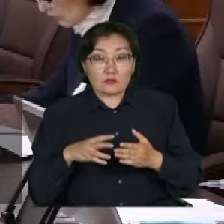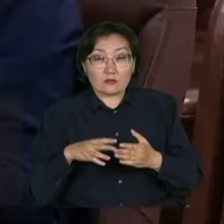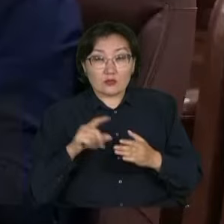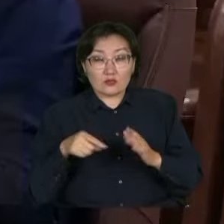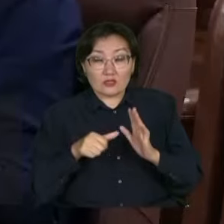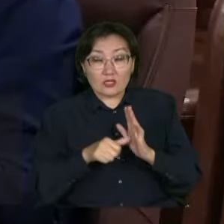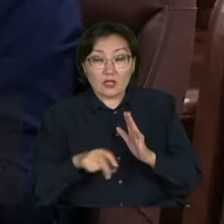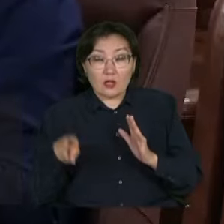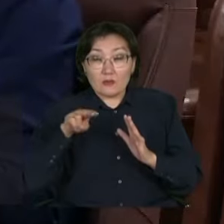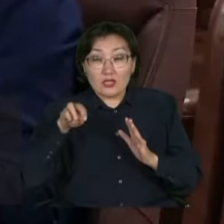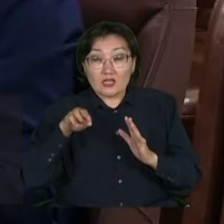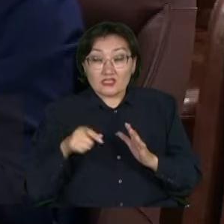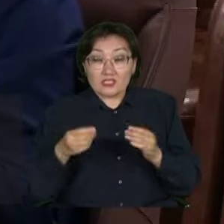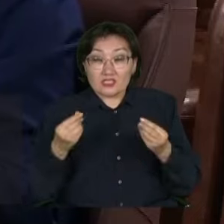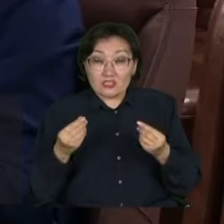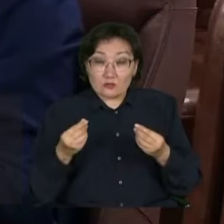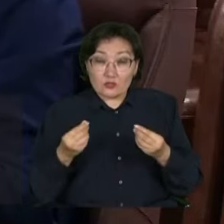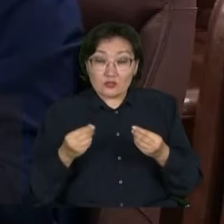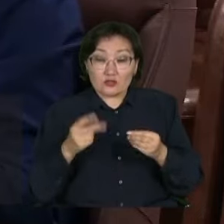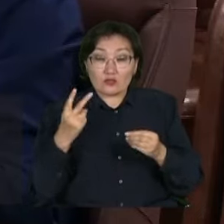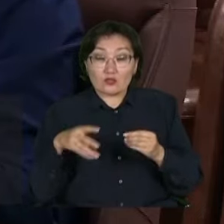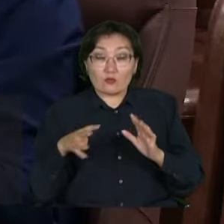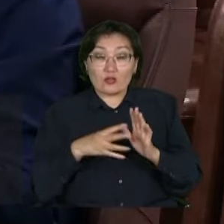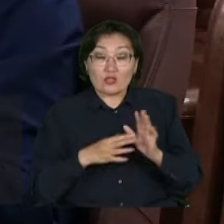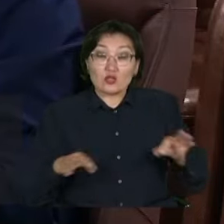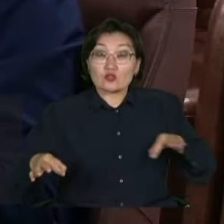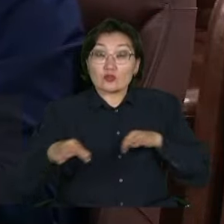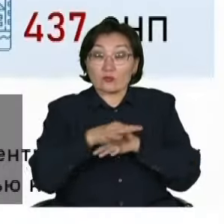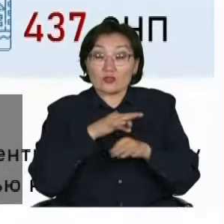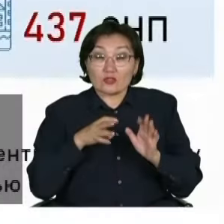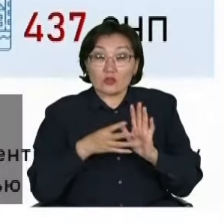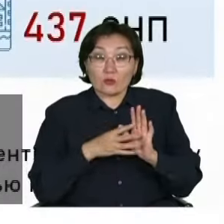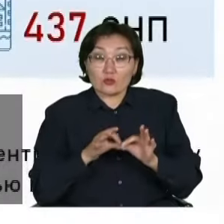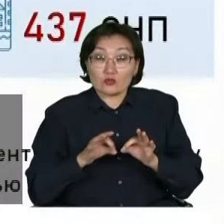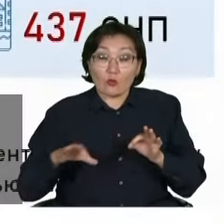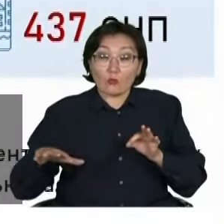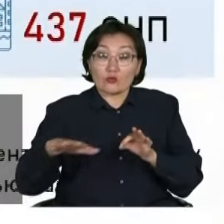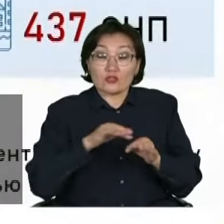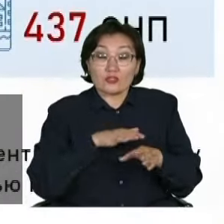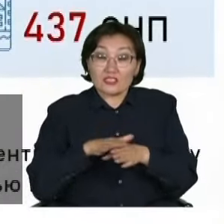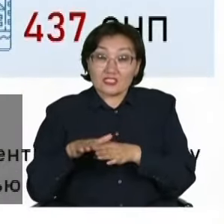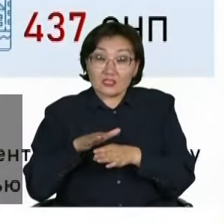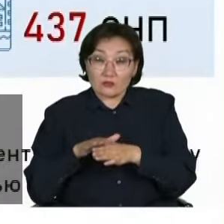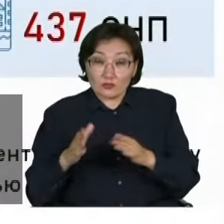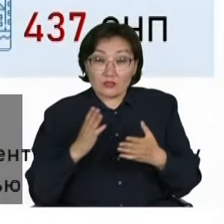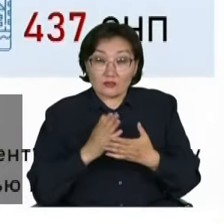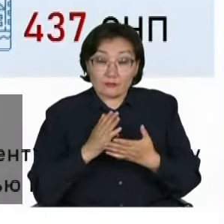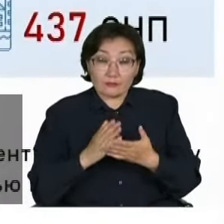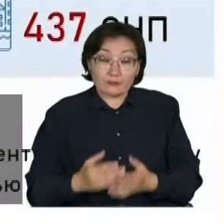40,6 миллиард теңге сомасына 29 жоба 9 облыста іске асырылуда.